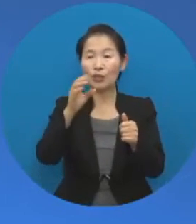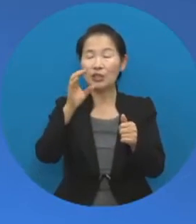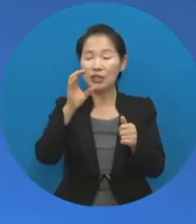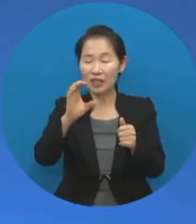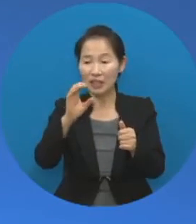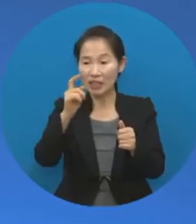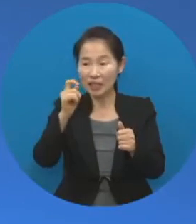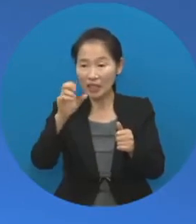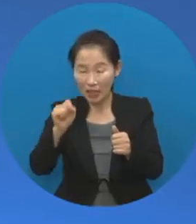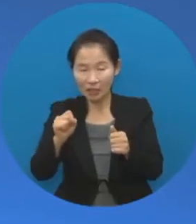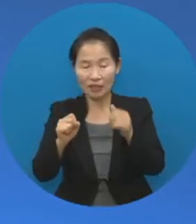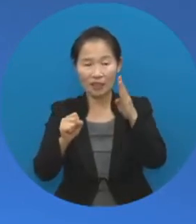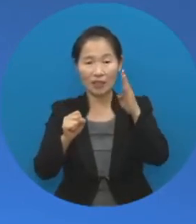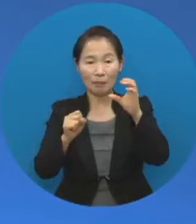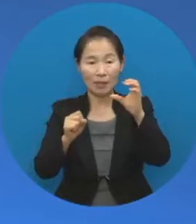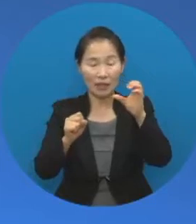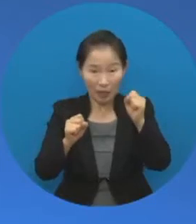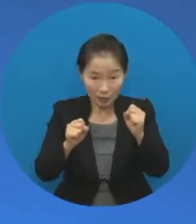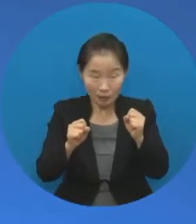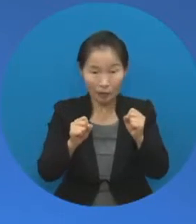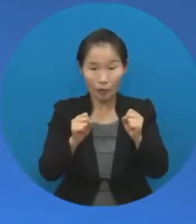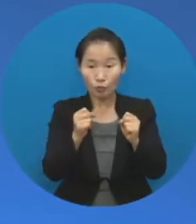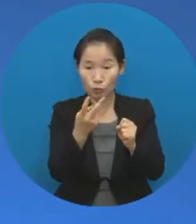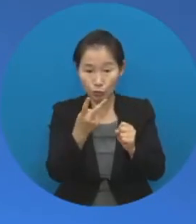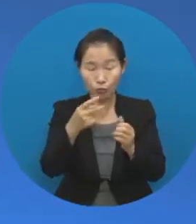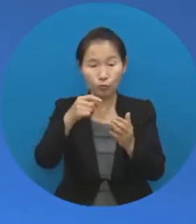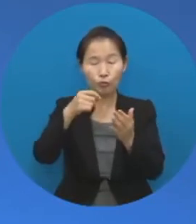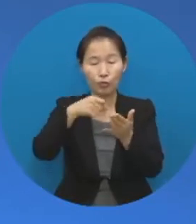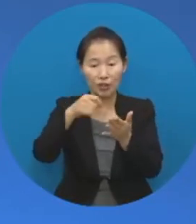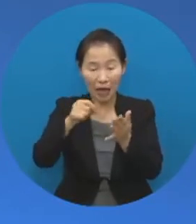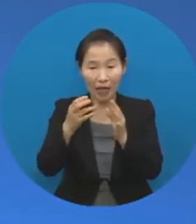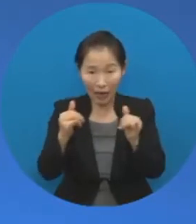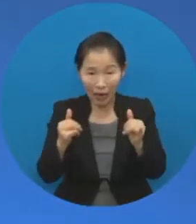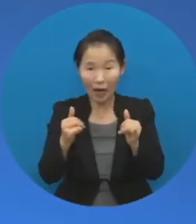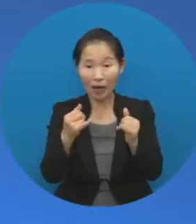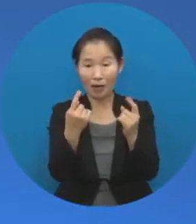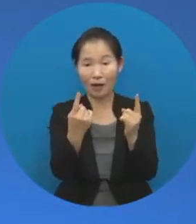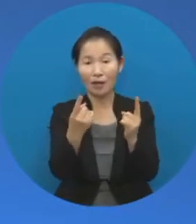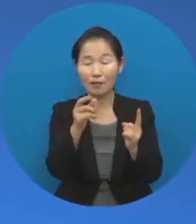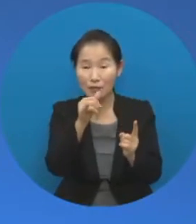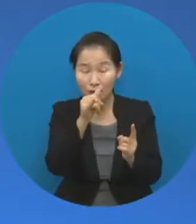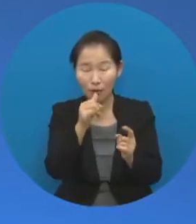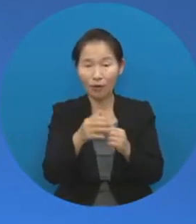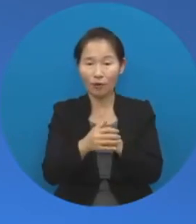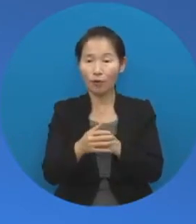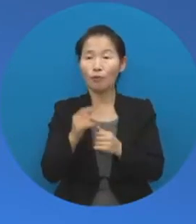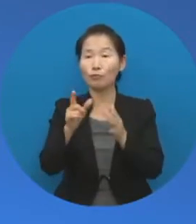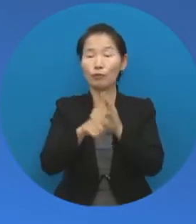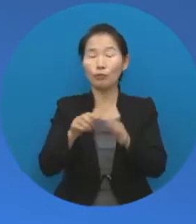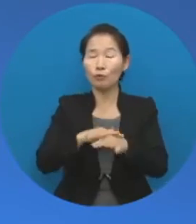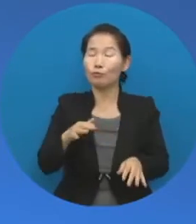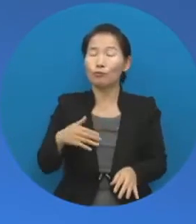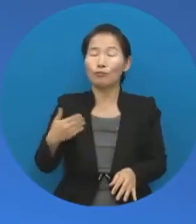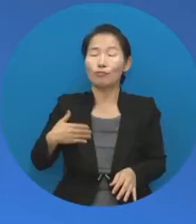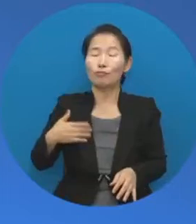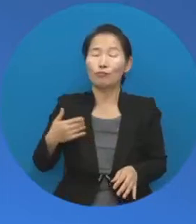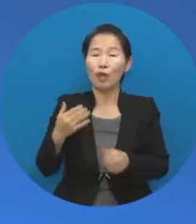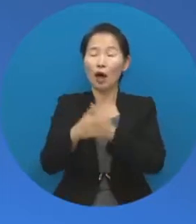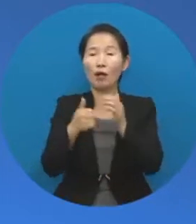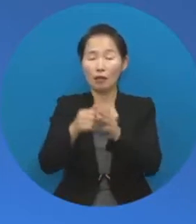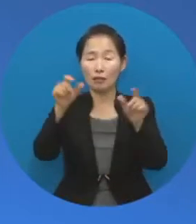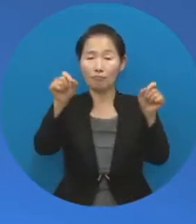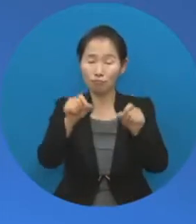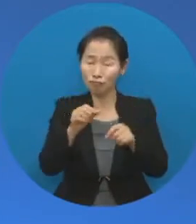두 명인 너무 신기하지 않아요? 근데 저는 그때까지도 전혀 눈치채지 못하고 이 하나님의 세팅인 거죠. 그래서